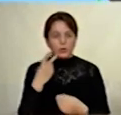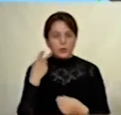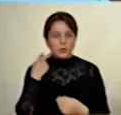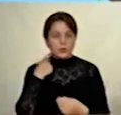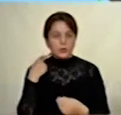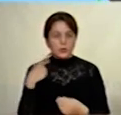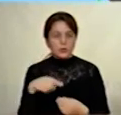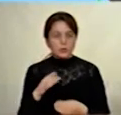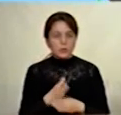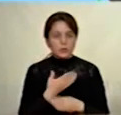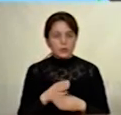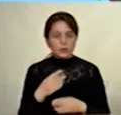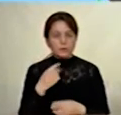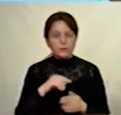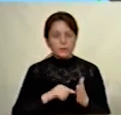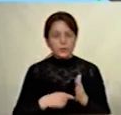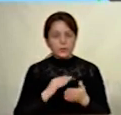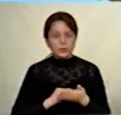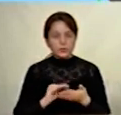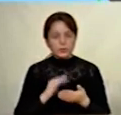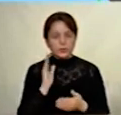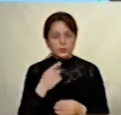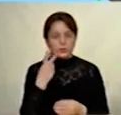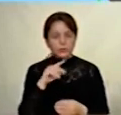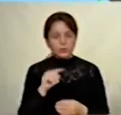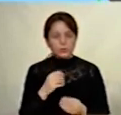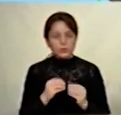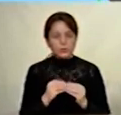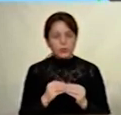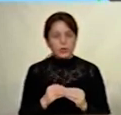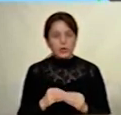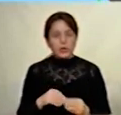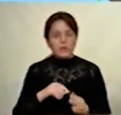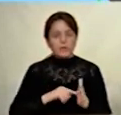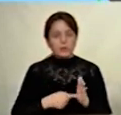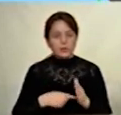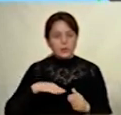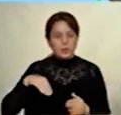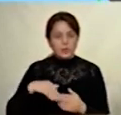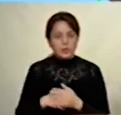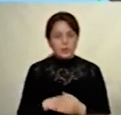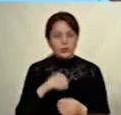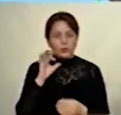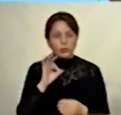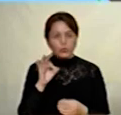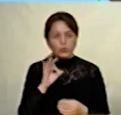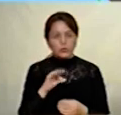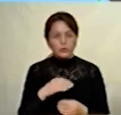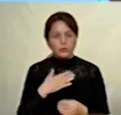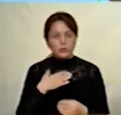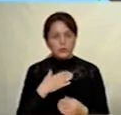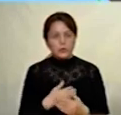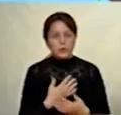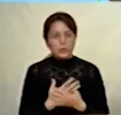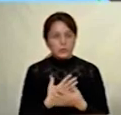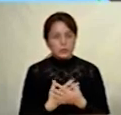ajratib virgul qo'yamiz. 2,10. Virguldan keyingi, ya'ni nollarini biz